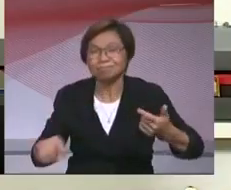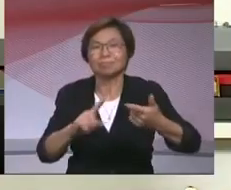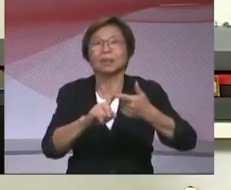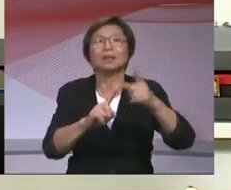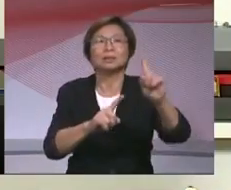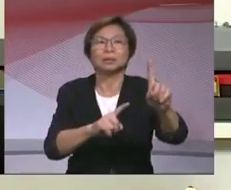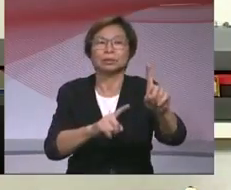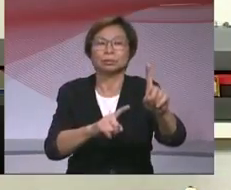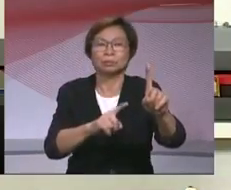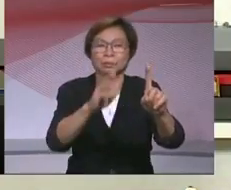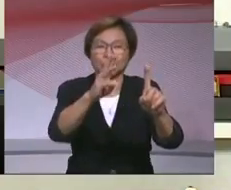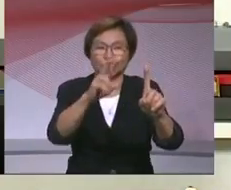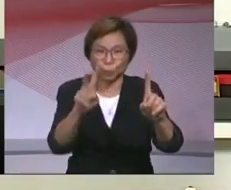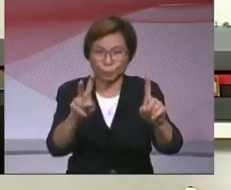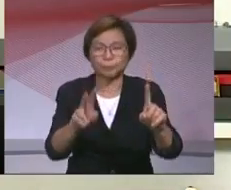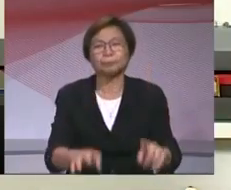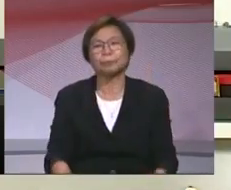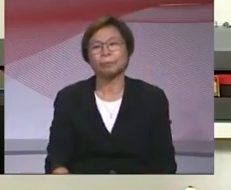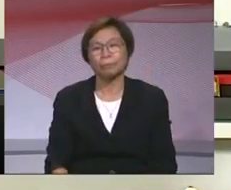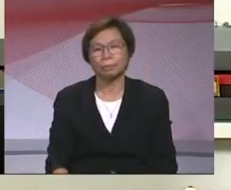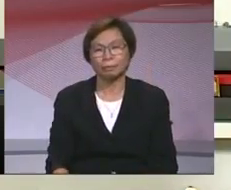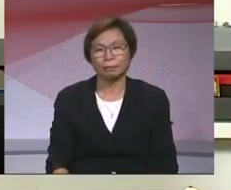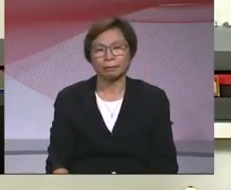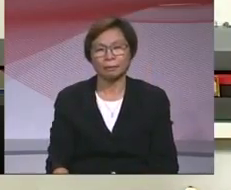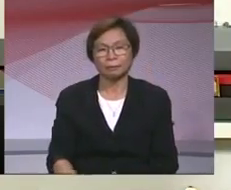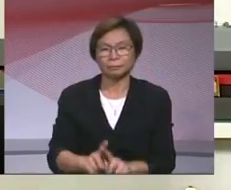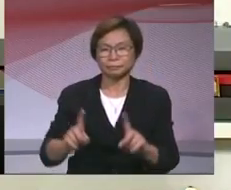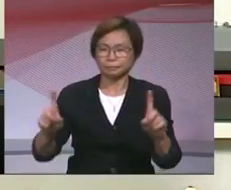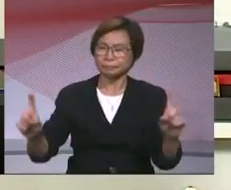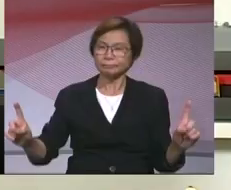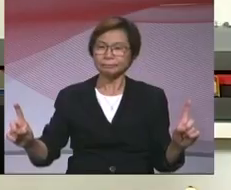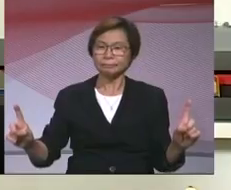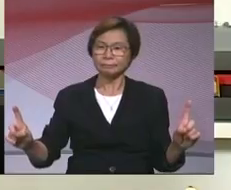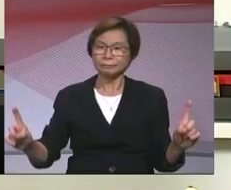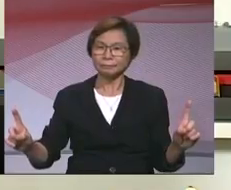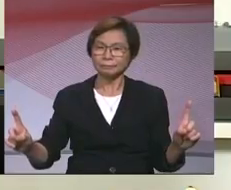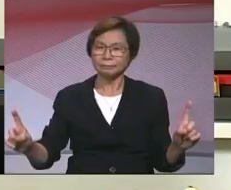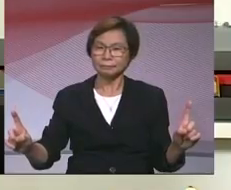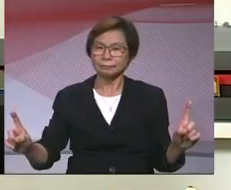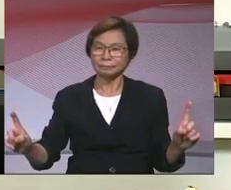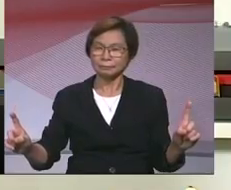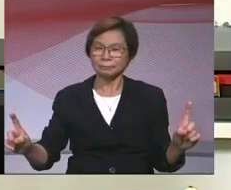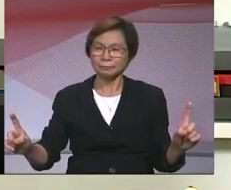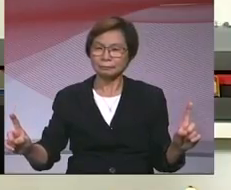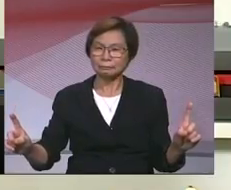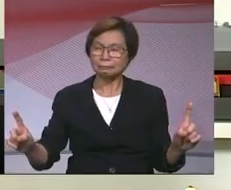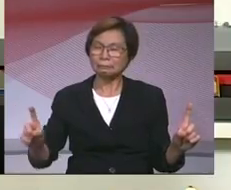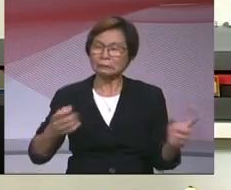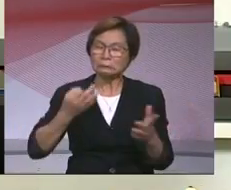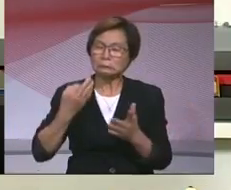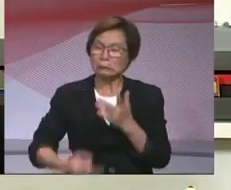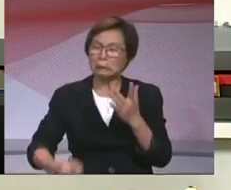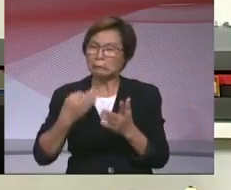Seramai 162 penjarakan fizikal yang gagal